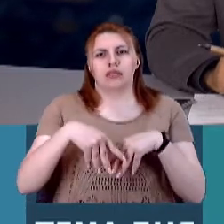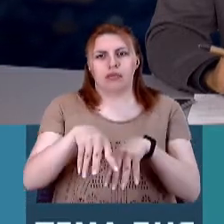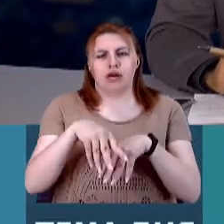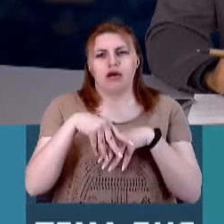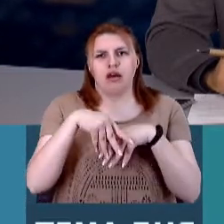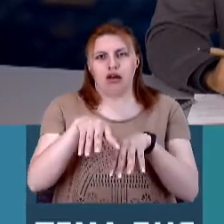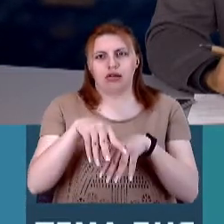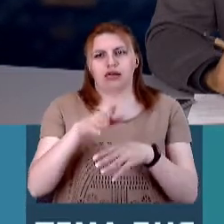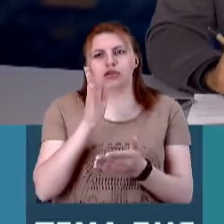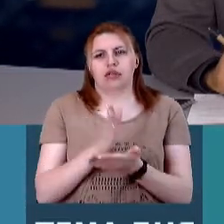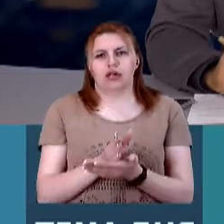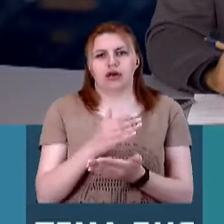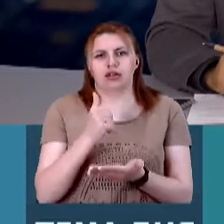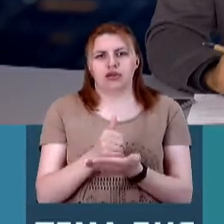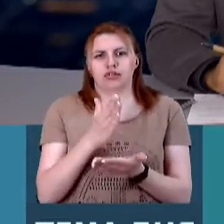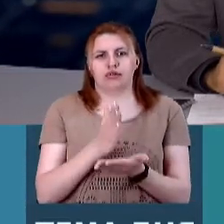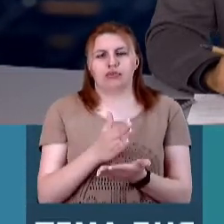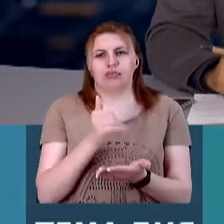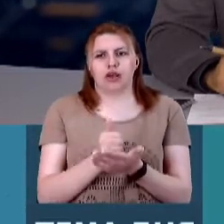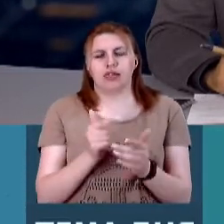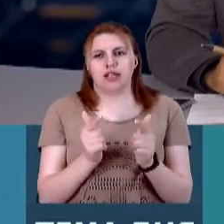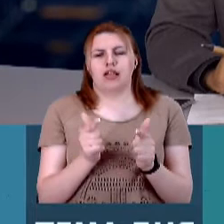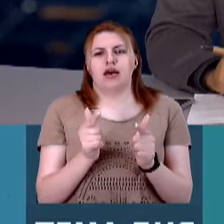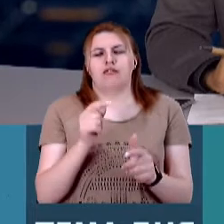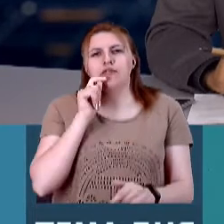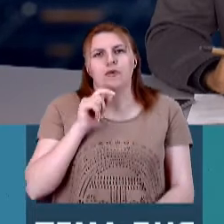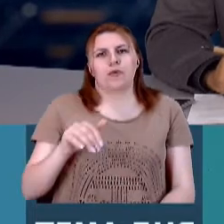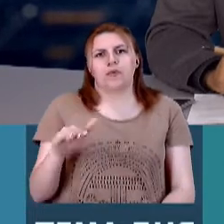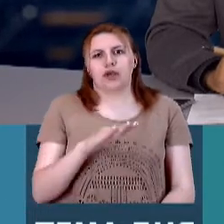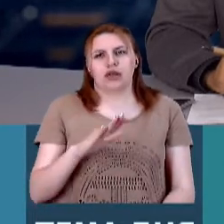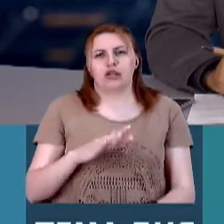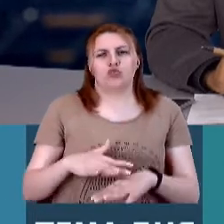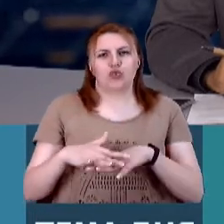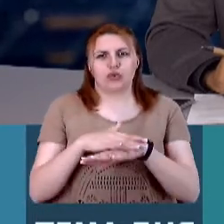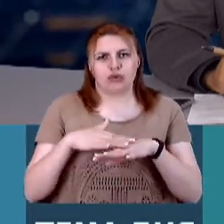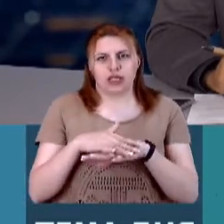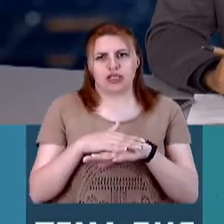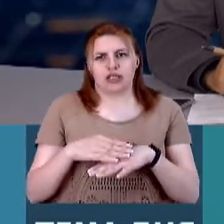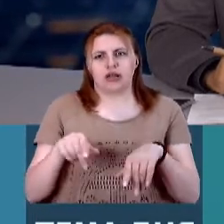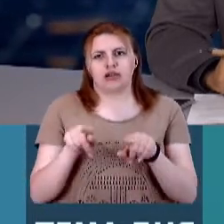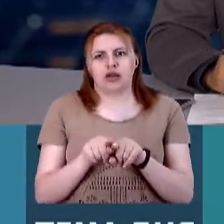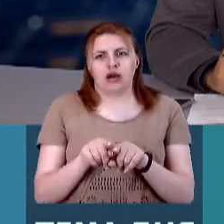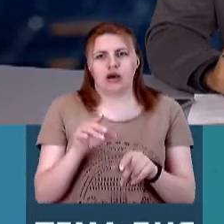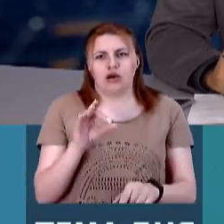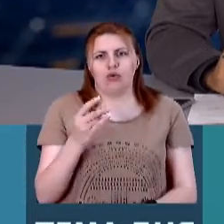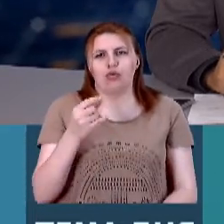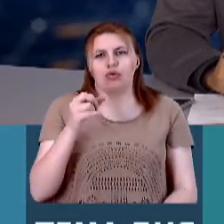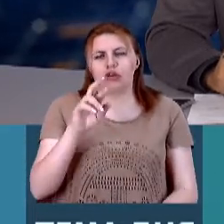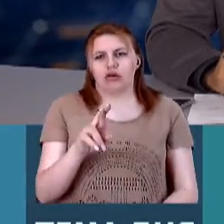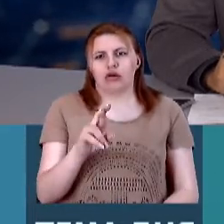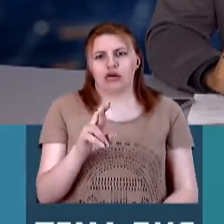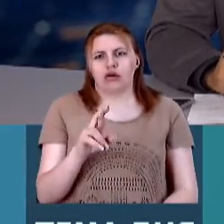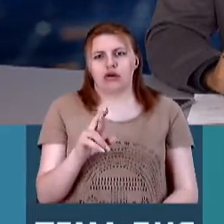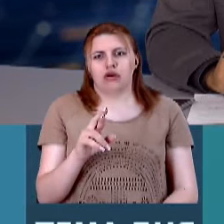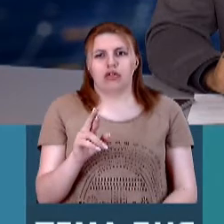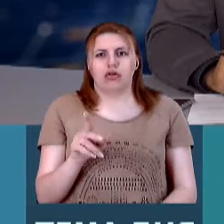є інструментом залякування України і суспільства. І це така, знаєте, агонія, бо в